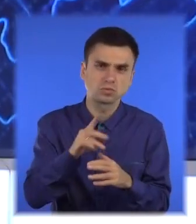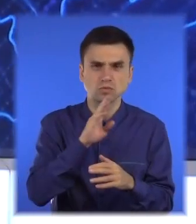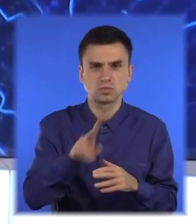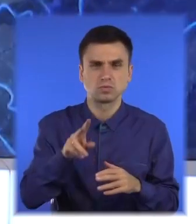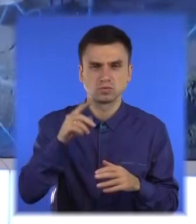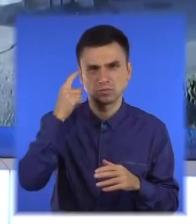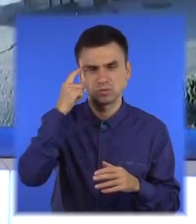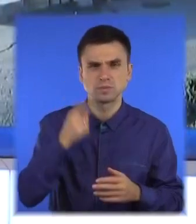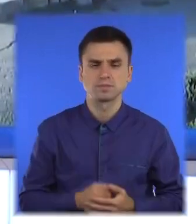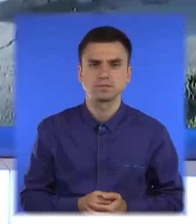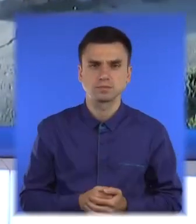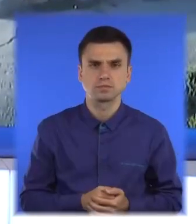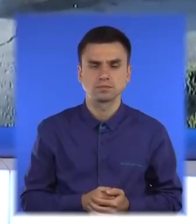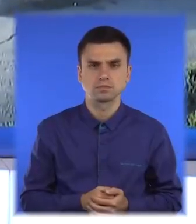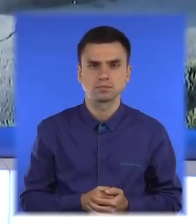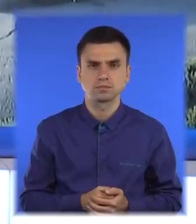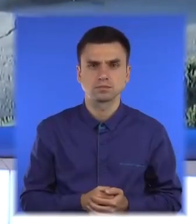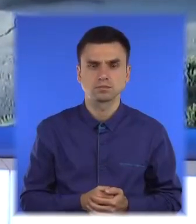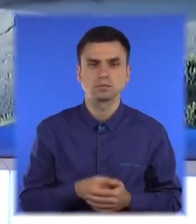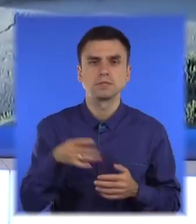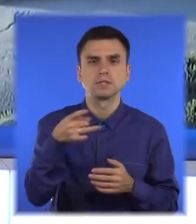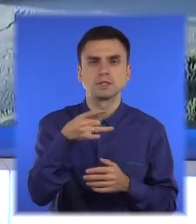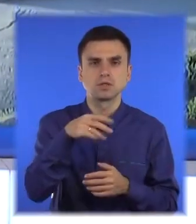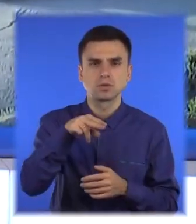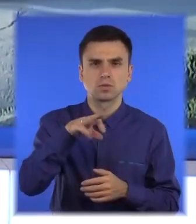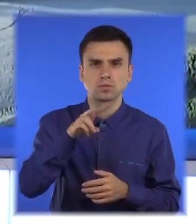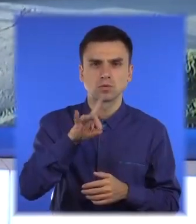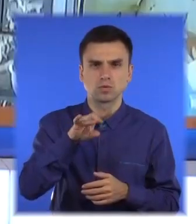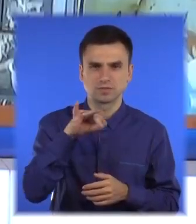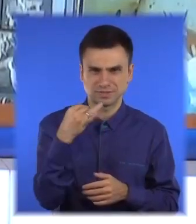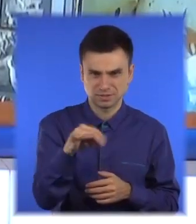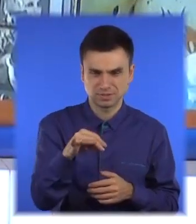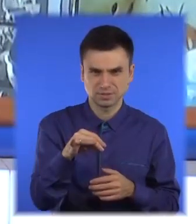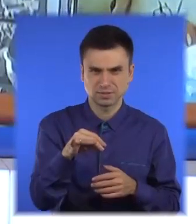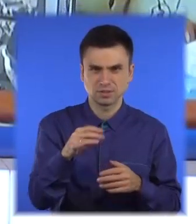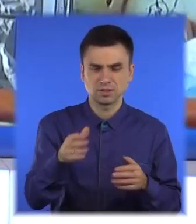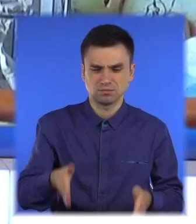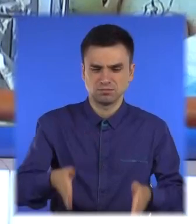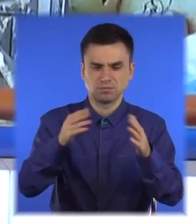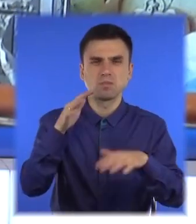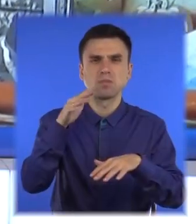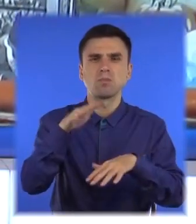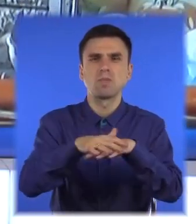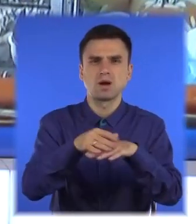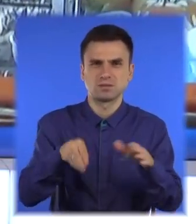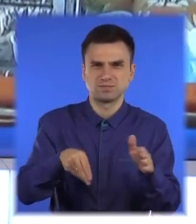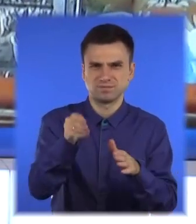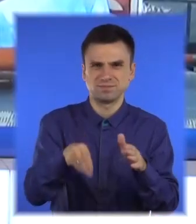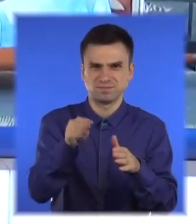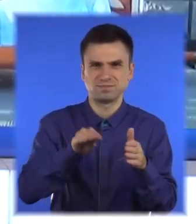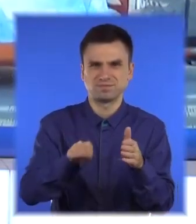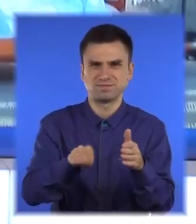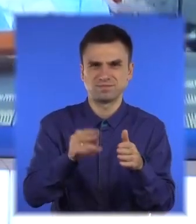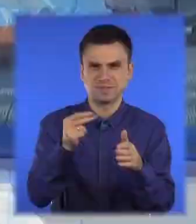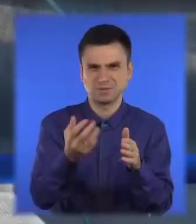Знепритомнів та помер. У Покровському районі біля банкомату знайшли труп старенького чоловіка. За попередньою інформацією,